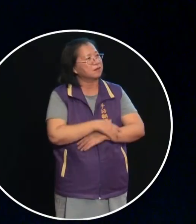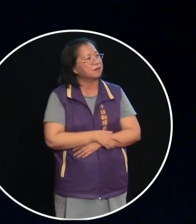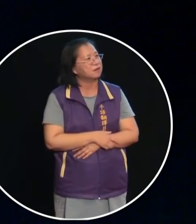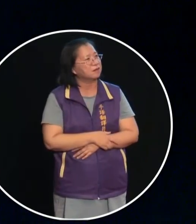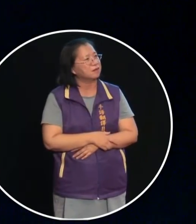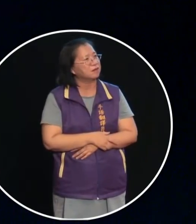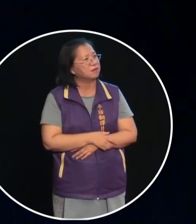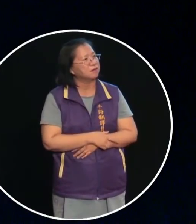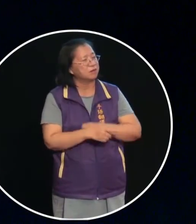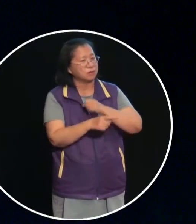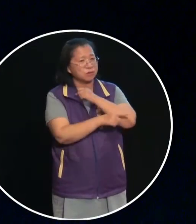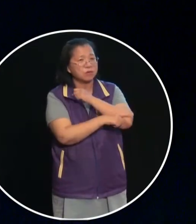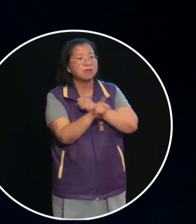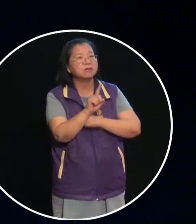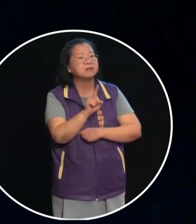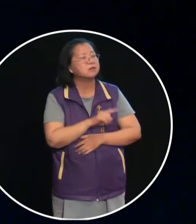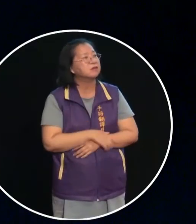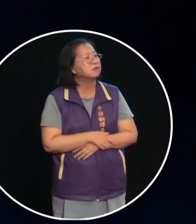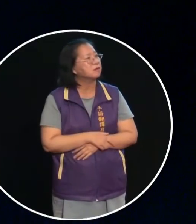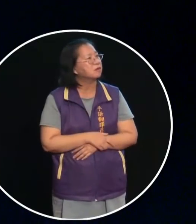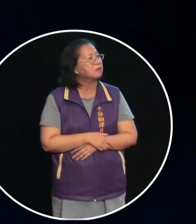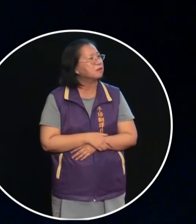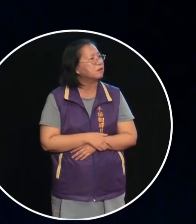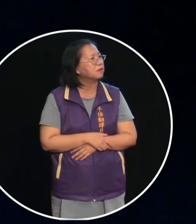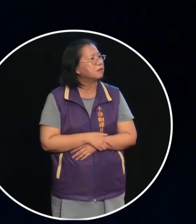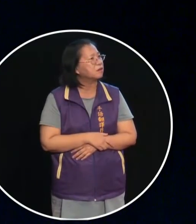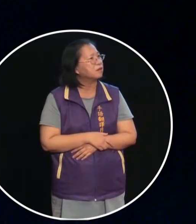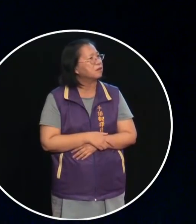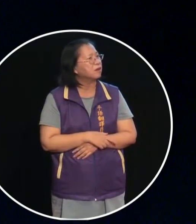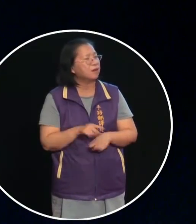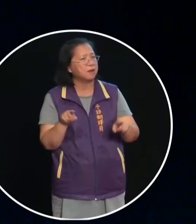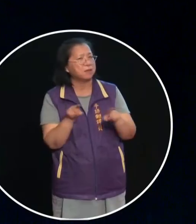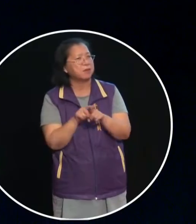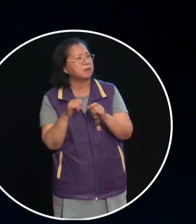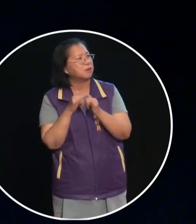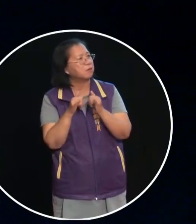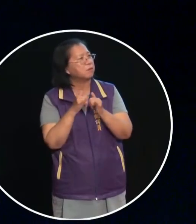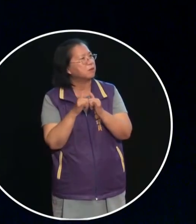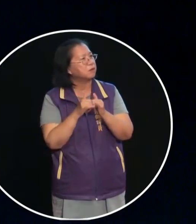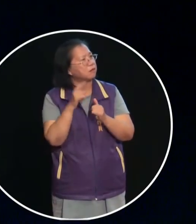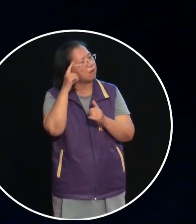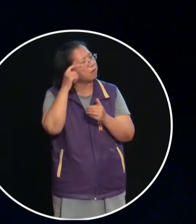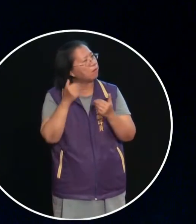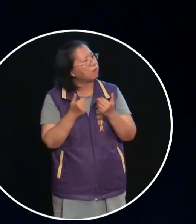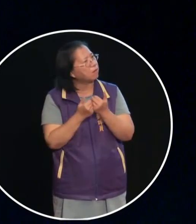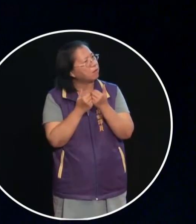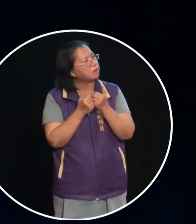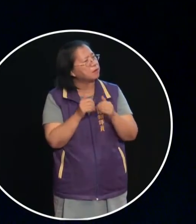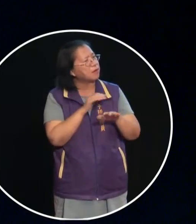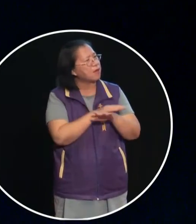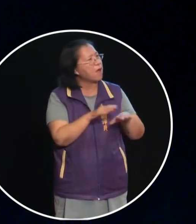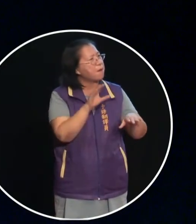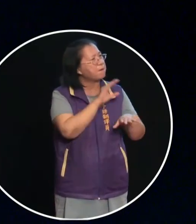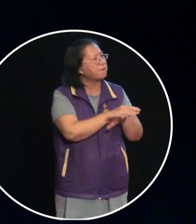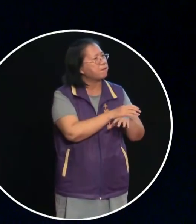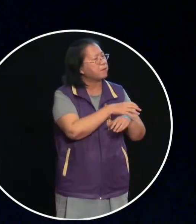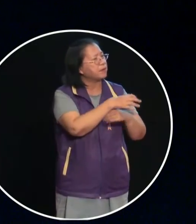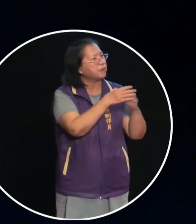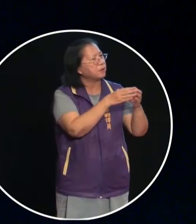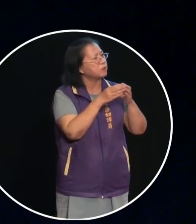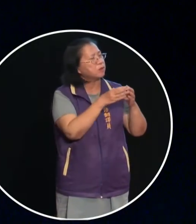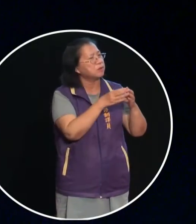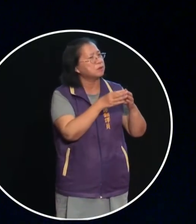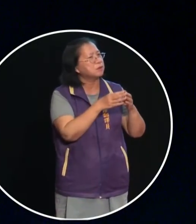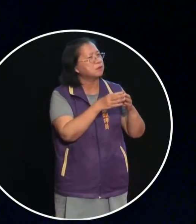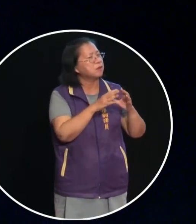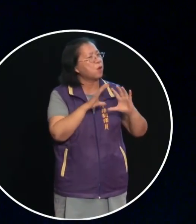就日本的一半的国民反对安倍总理的国丧，